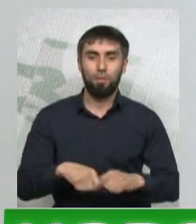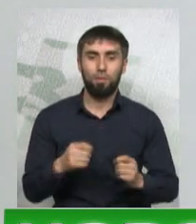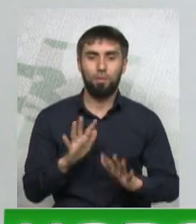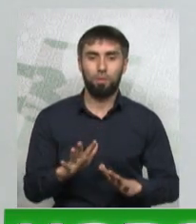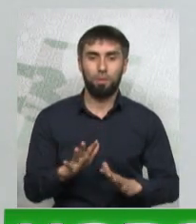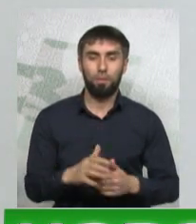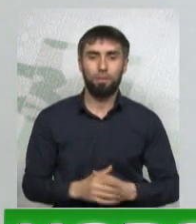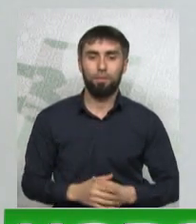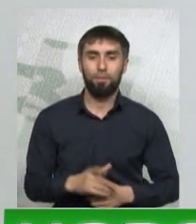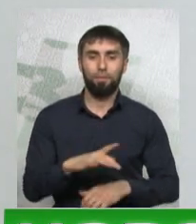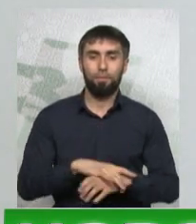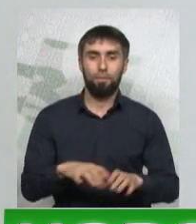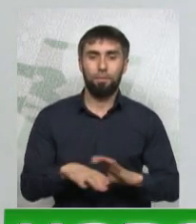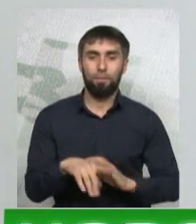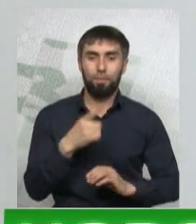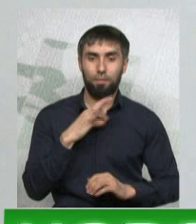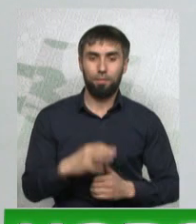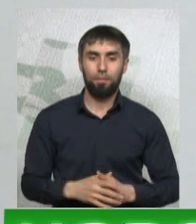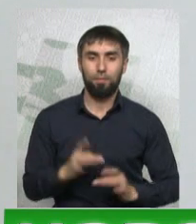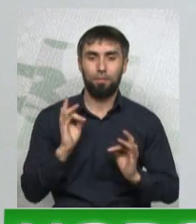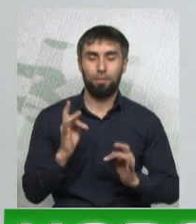лишь бряцание наручников в руках у полицейского.